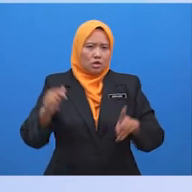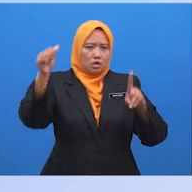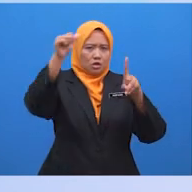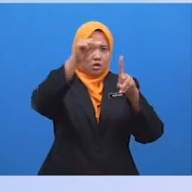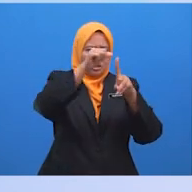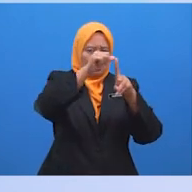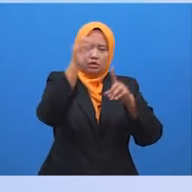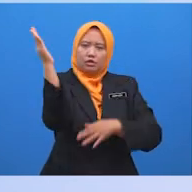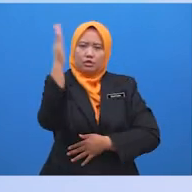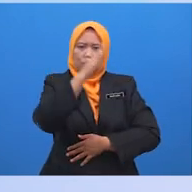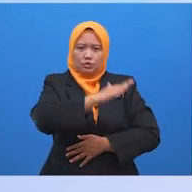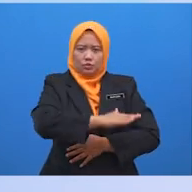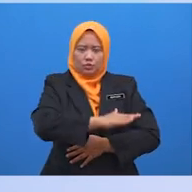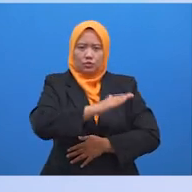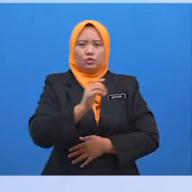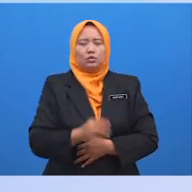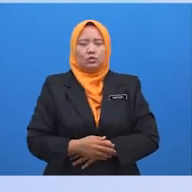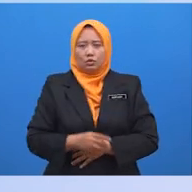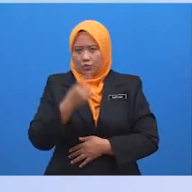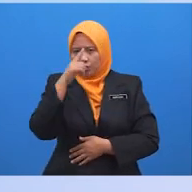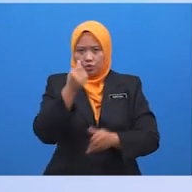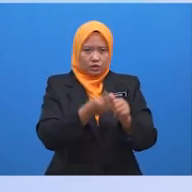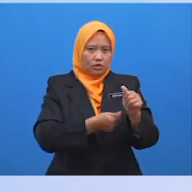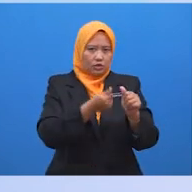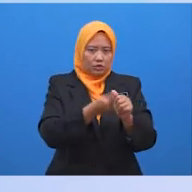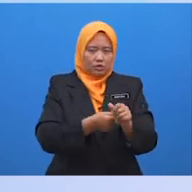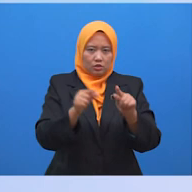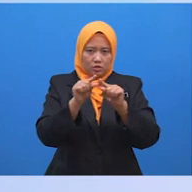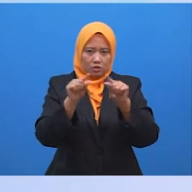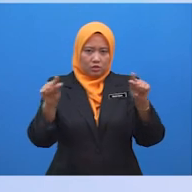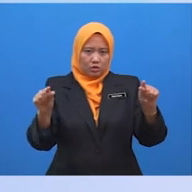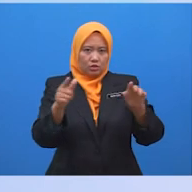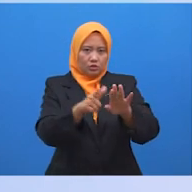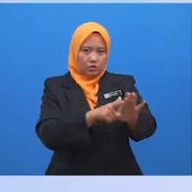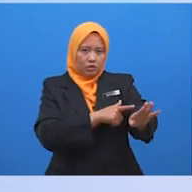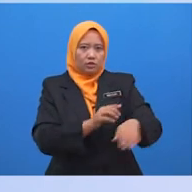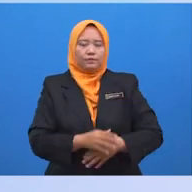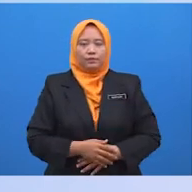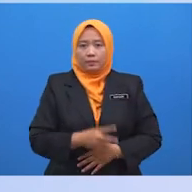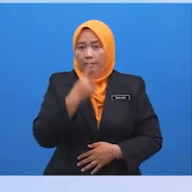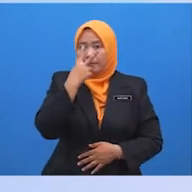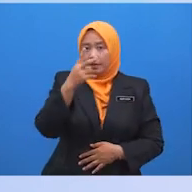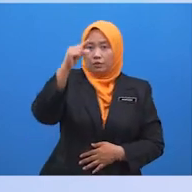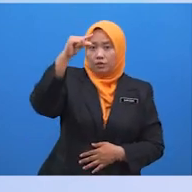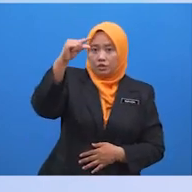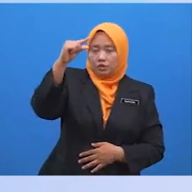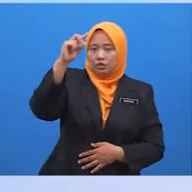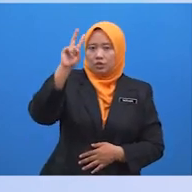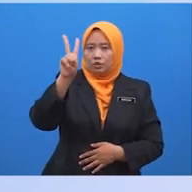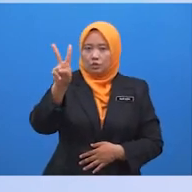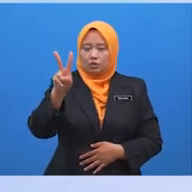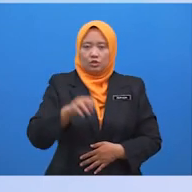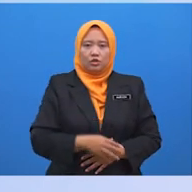kecondongan bagi setiap garis lurus. Garis lurus G2 condong ke